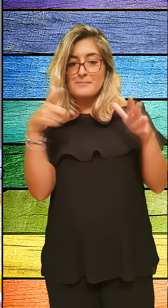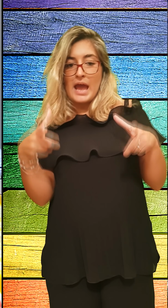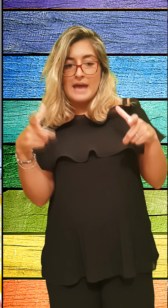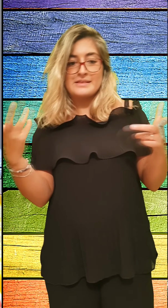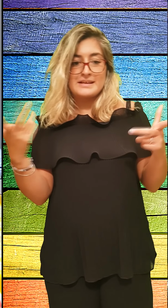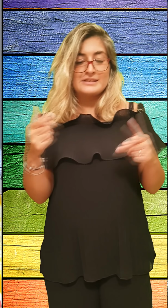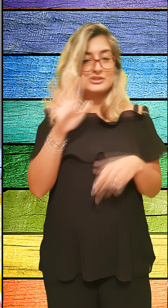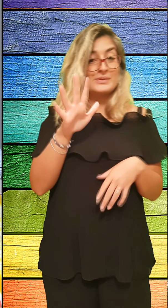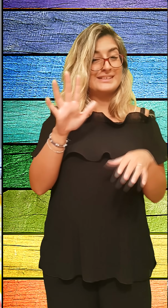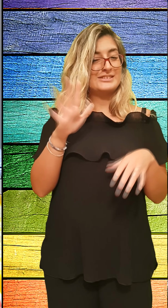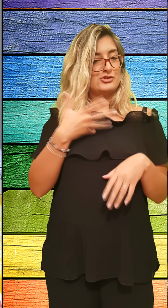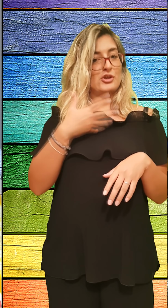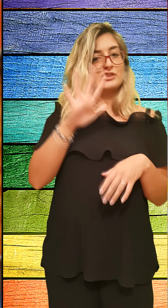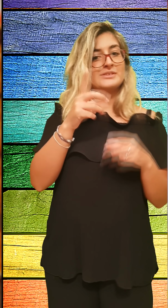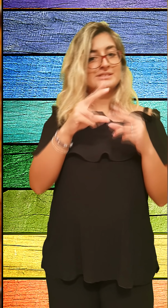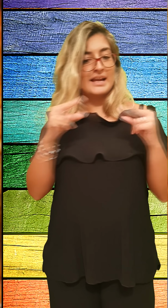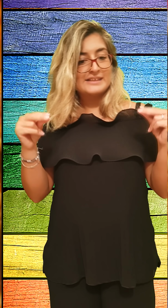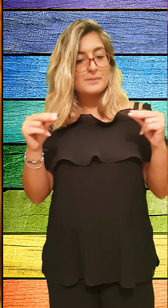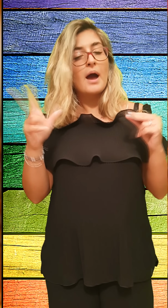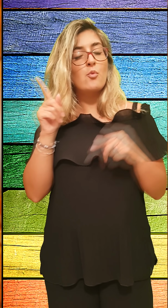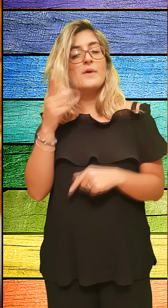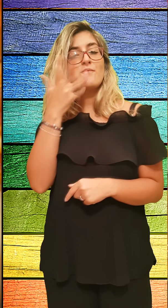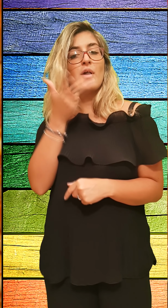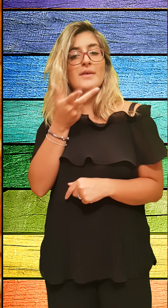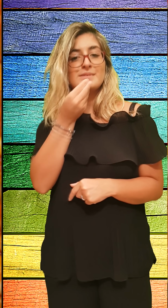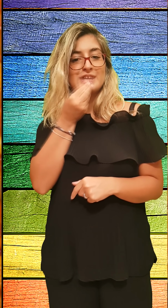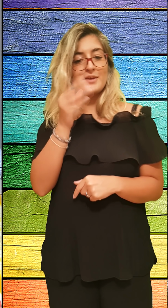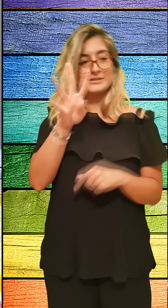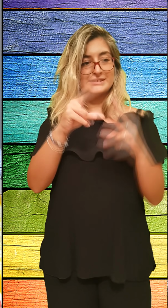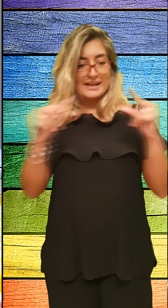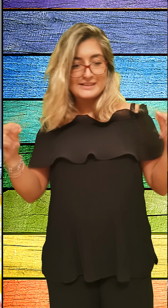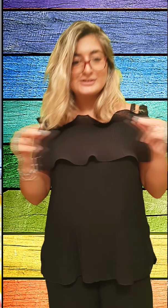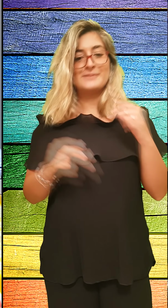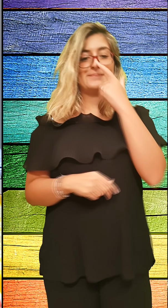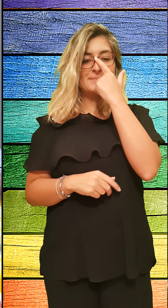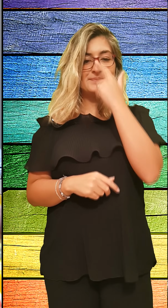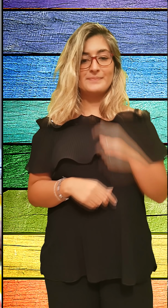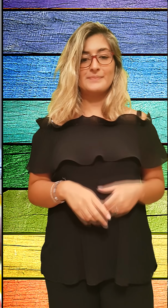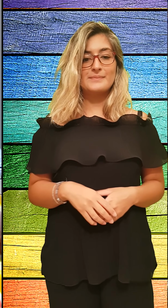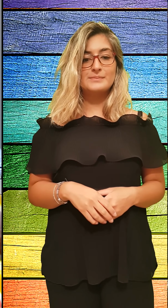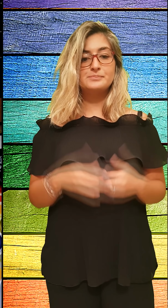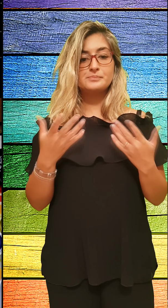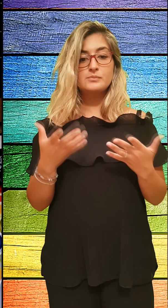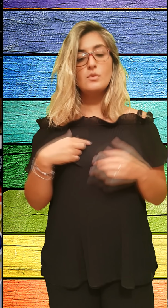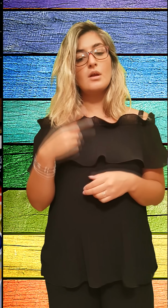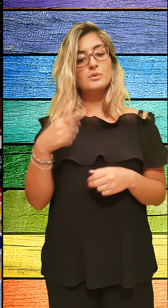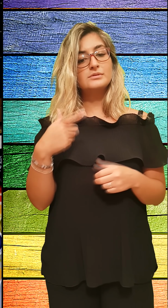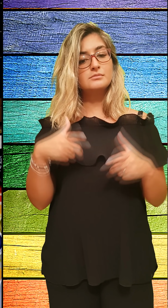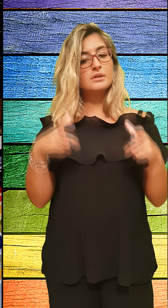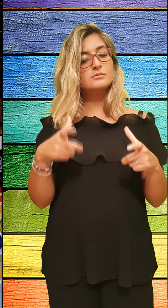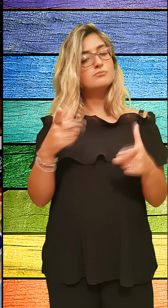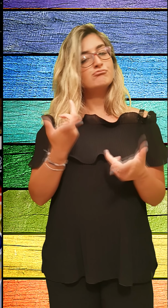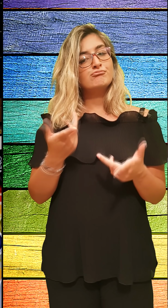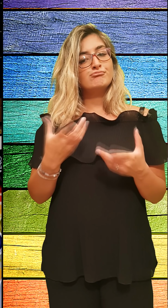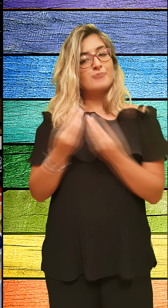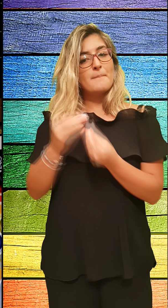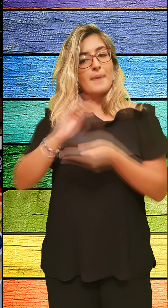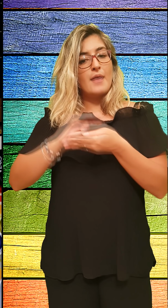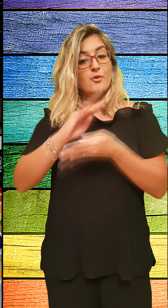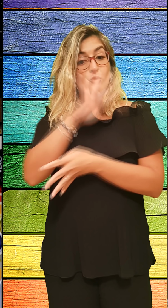5 salsicce, almeno 4 vanno a lui perché ci ha da dimagrire, ha detto. Comunque, che dirvi, ci vuole bel pane di campagna di Vello Buono